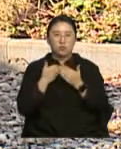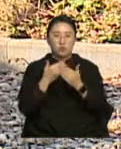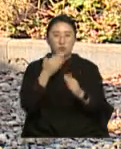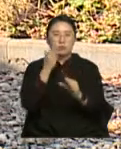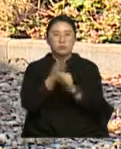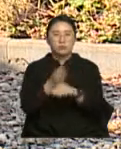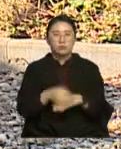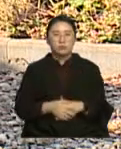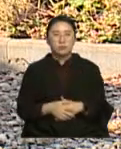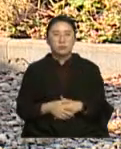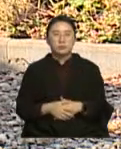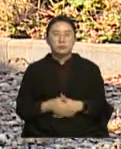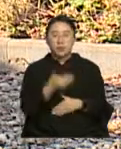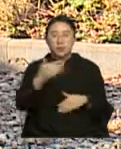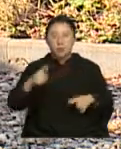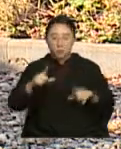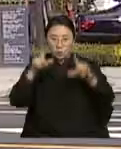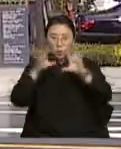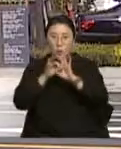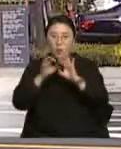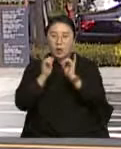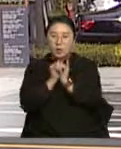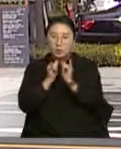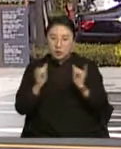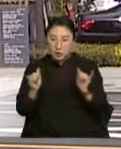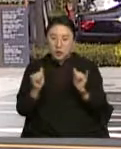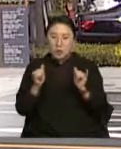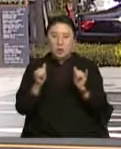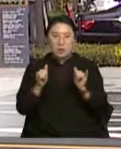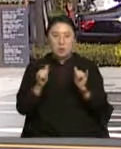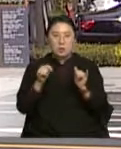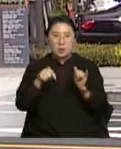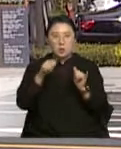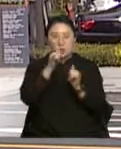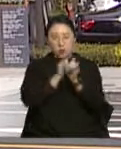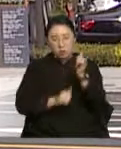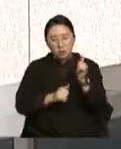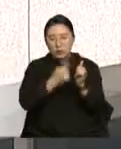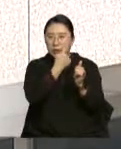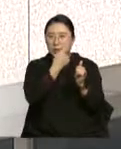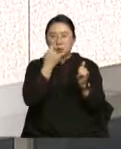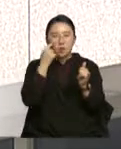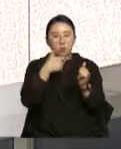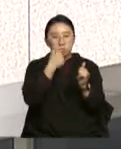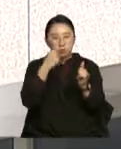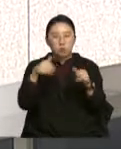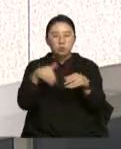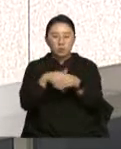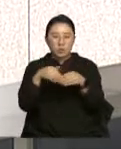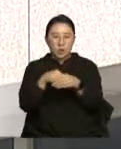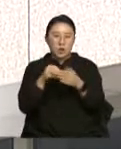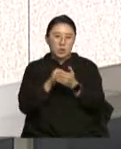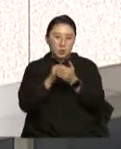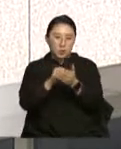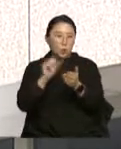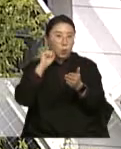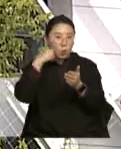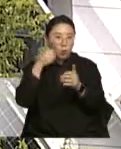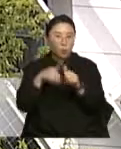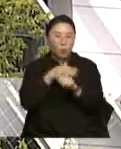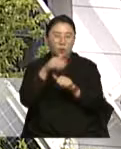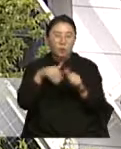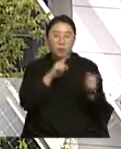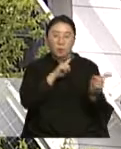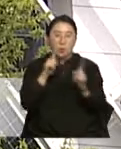확인됐습니다. 강동구의 한 관계자는 구암서원에 대한 역사적 증거가 부족해 문화재 등록이 어려운 상황이라며